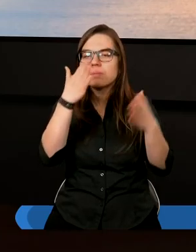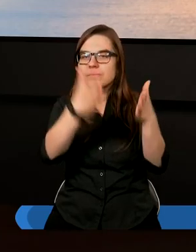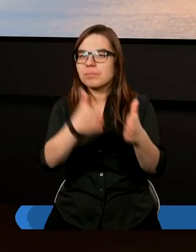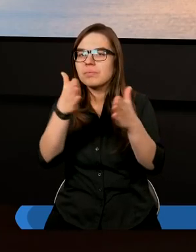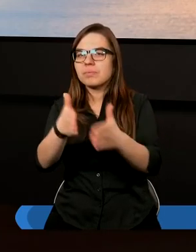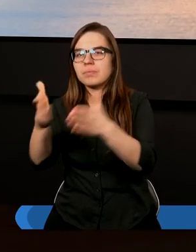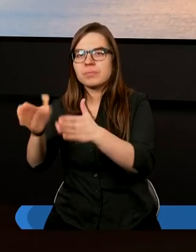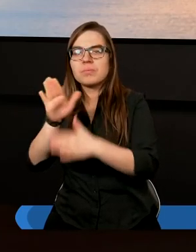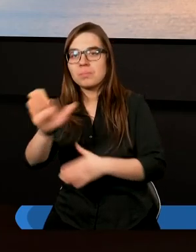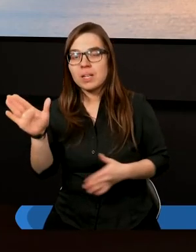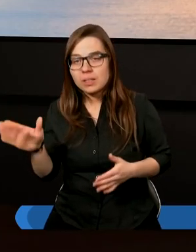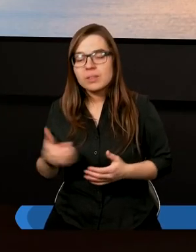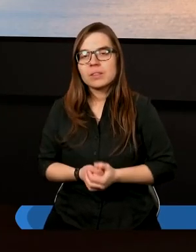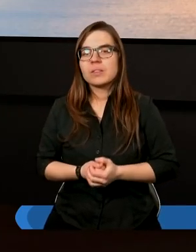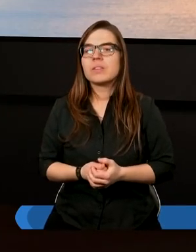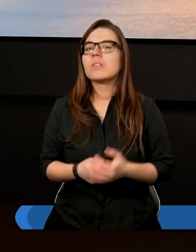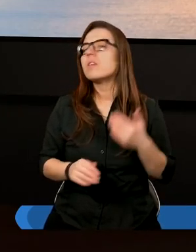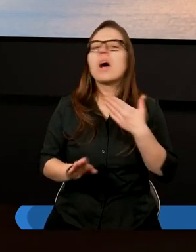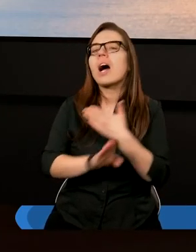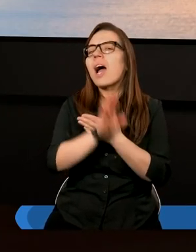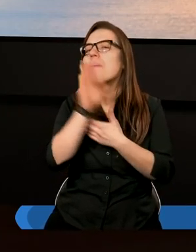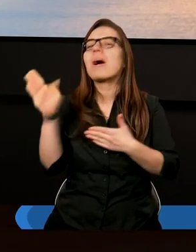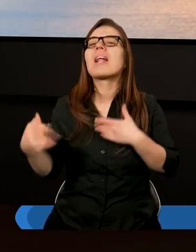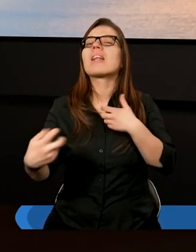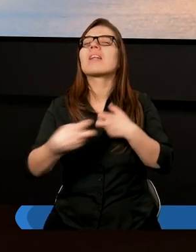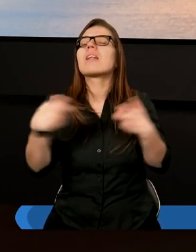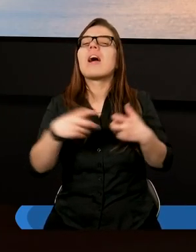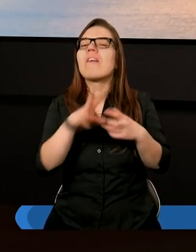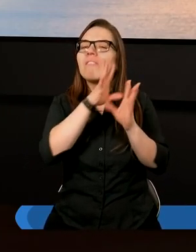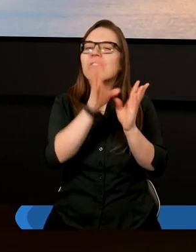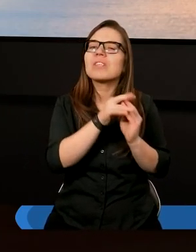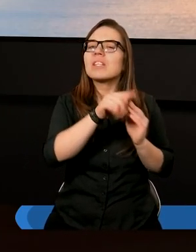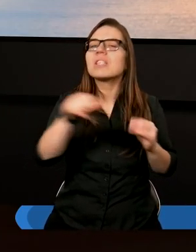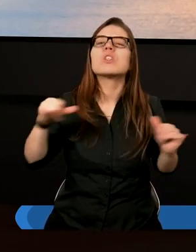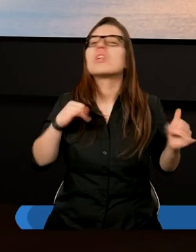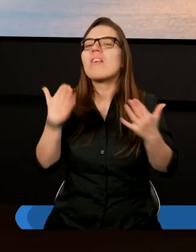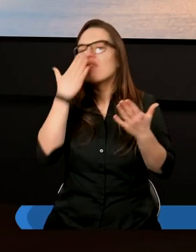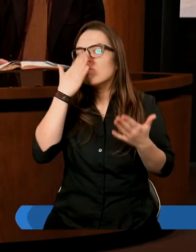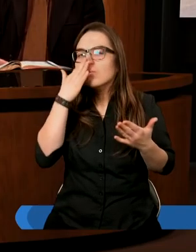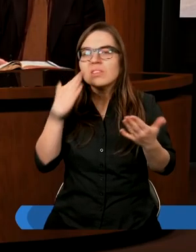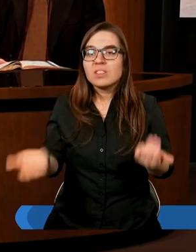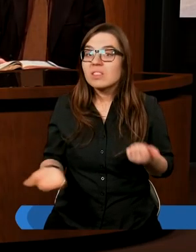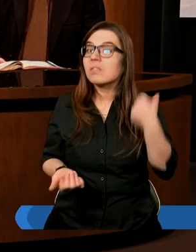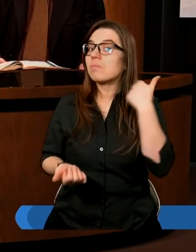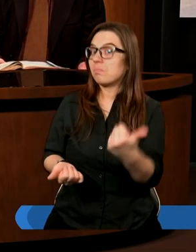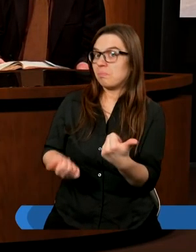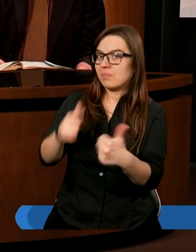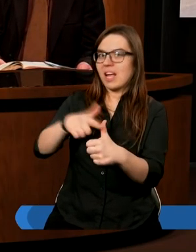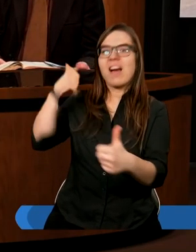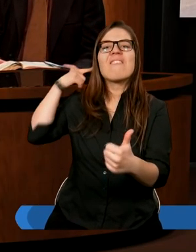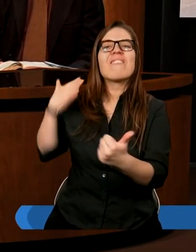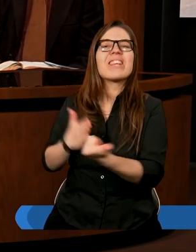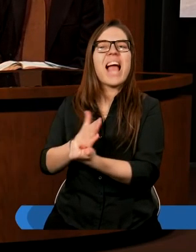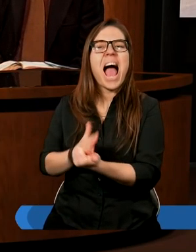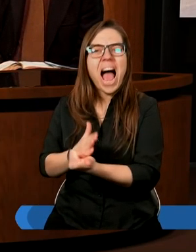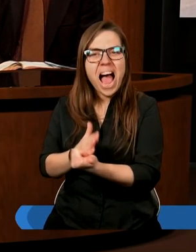powinni reprezentować wszyscy szafarze? Powinni być wierni.